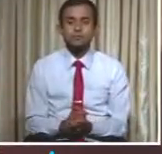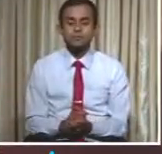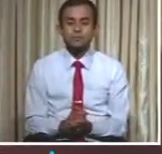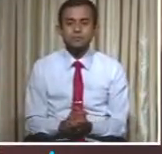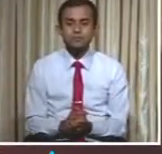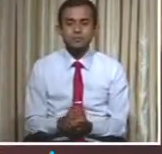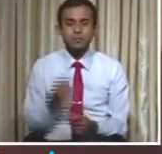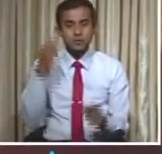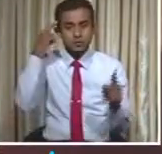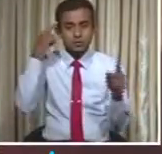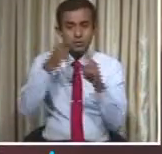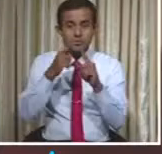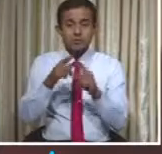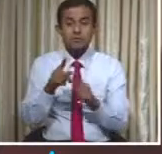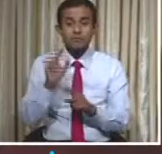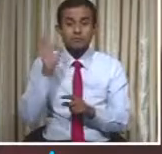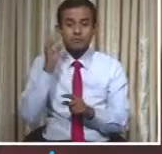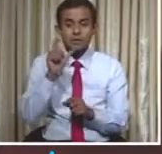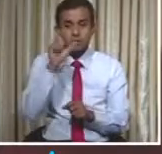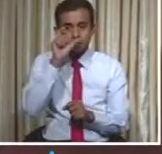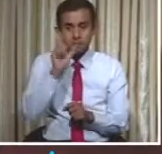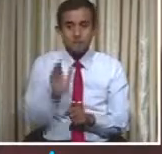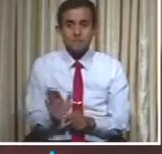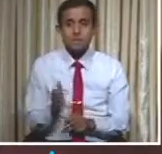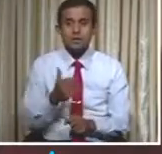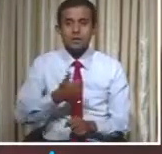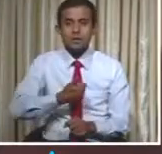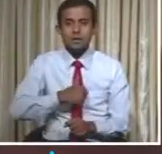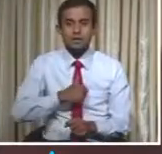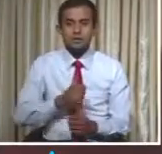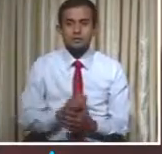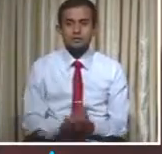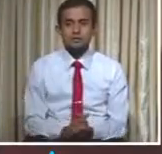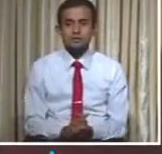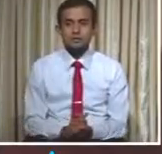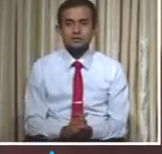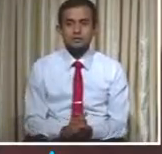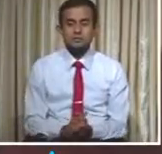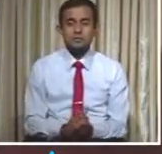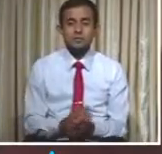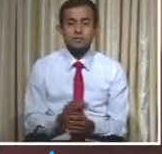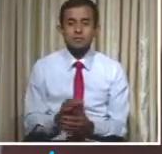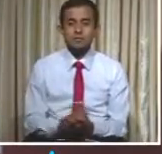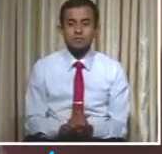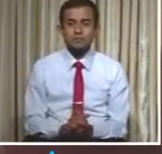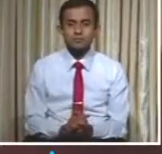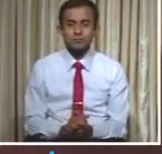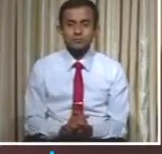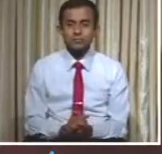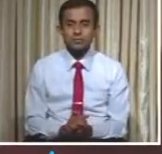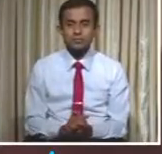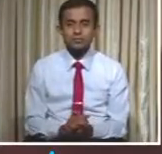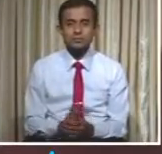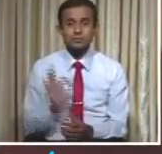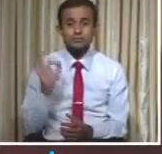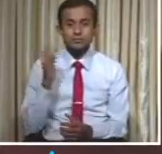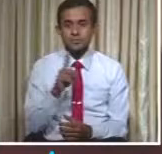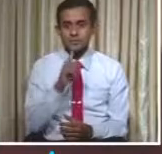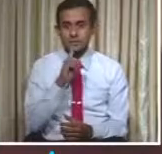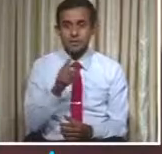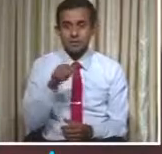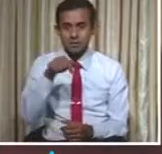ඒ පිළිබඳව විශේෂයෙන්ම අවධානය යොමු කරන්න කැමතියි. එවගේම විශේෂයෙන් සඳහන් කරන්න ඕන